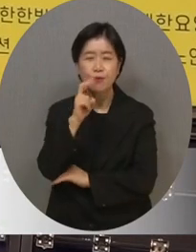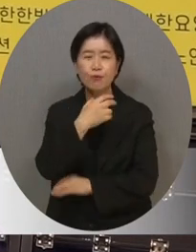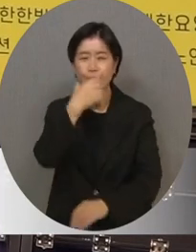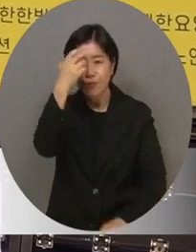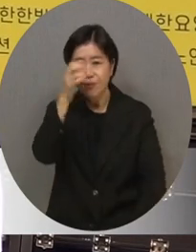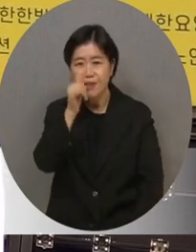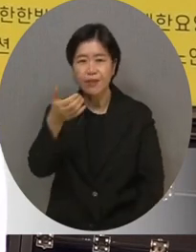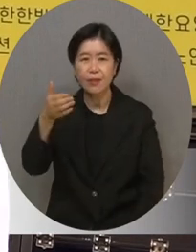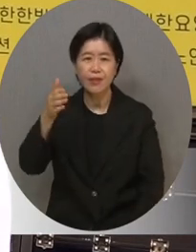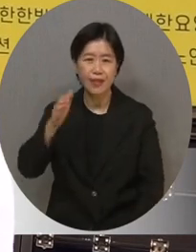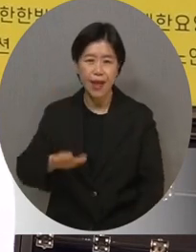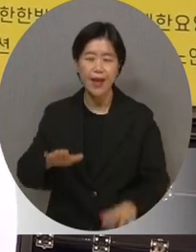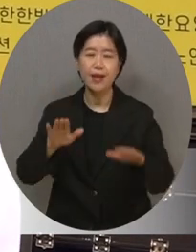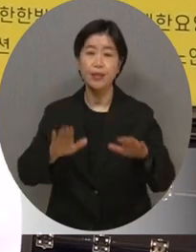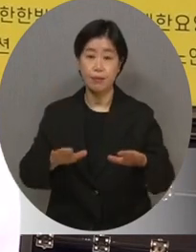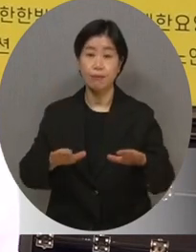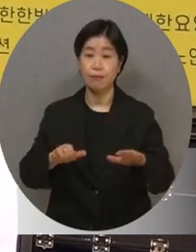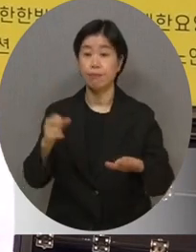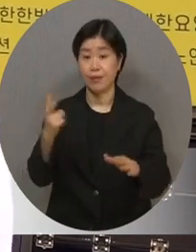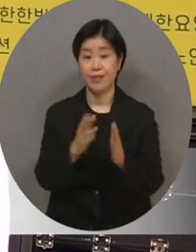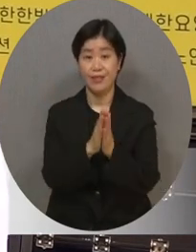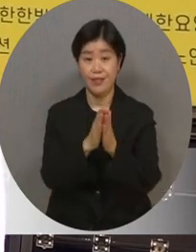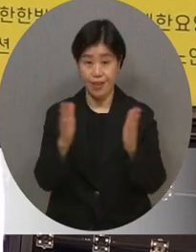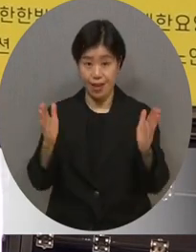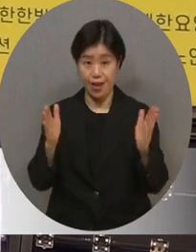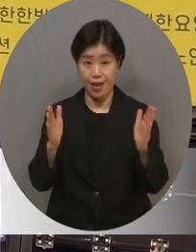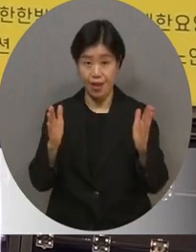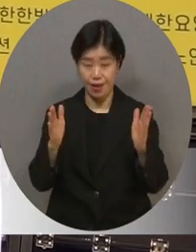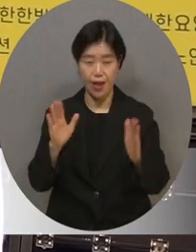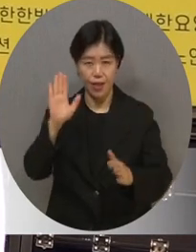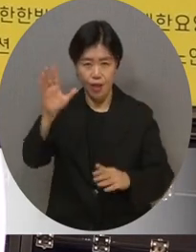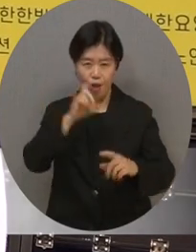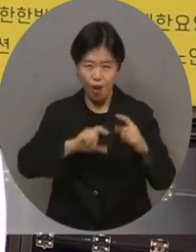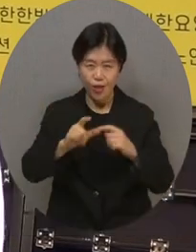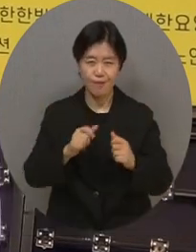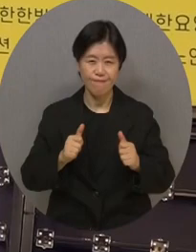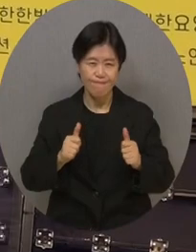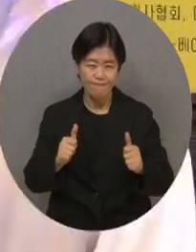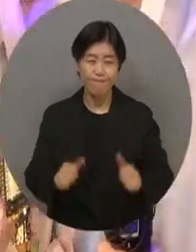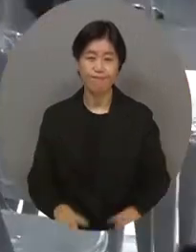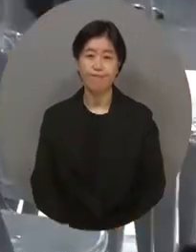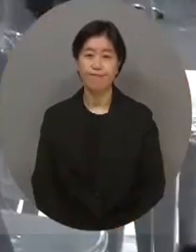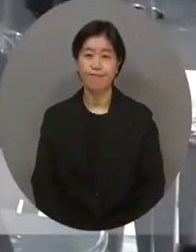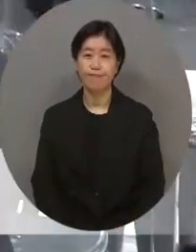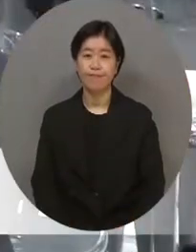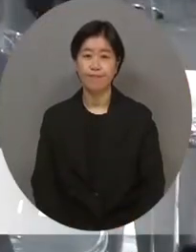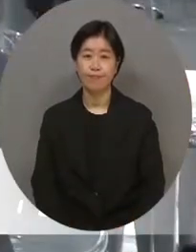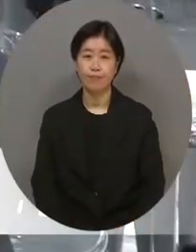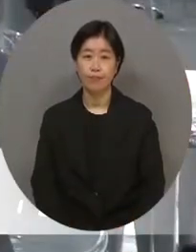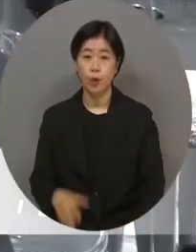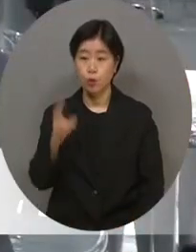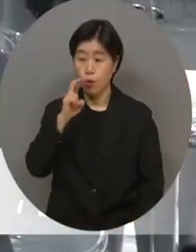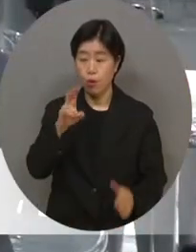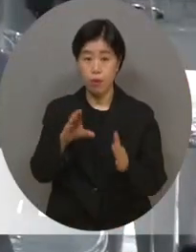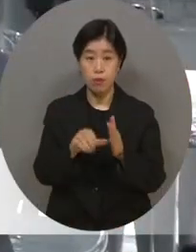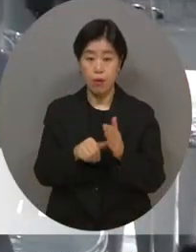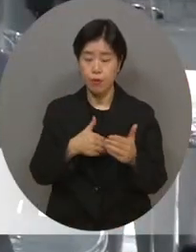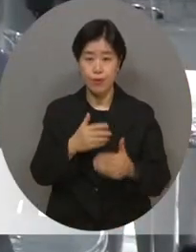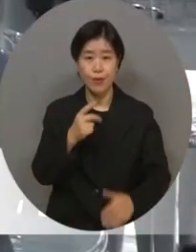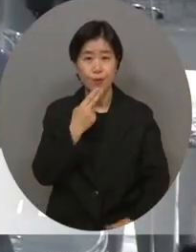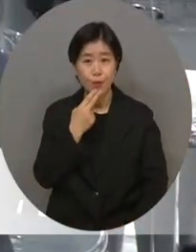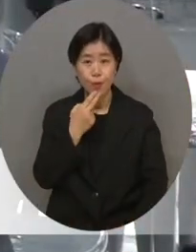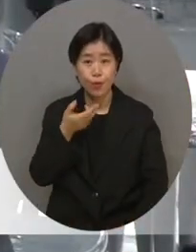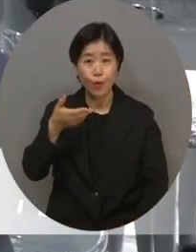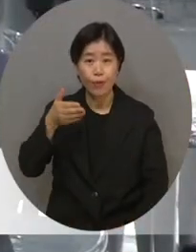펼치지 못하고 이제 늦게나마 이렇게 좀 배우고 앞으로 더 열심히 해보겠습니다. 노래할 때는 안 떨렸는데